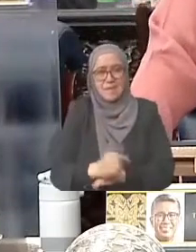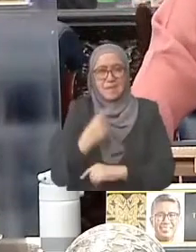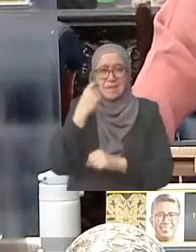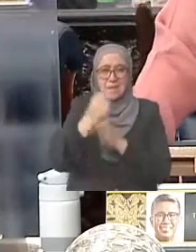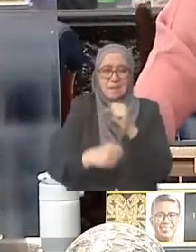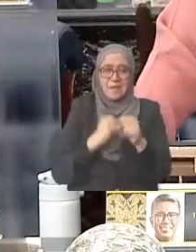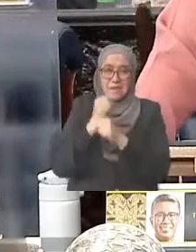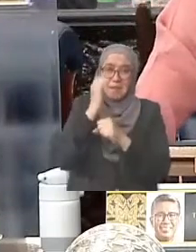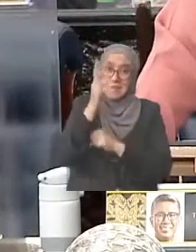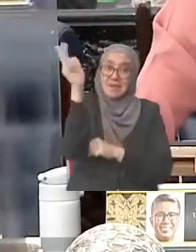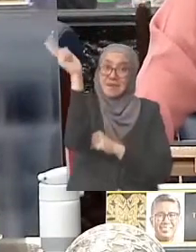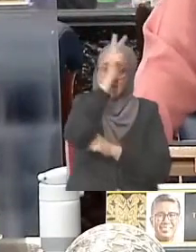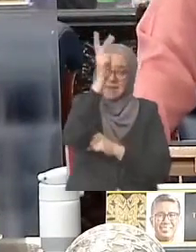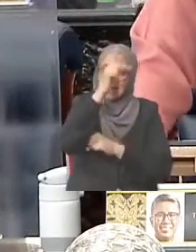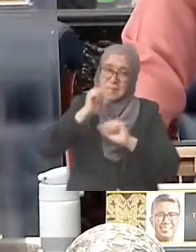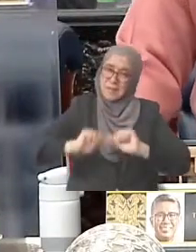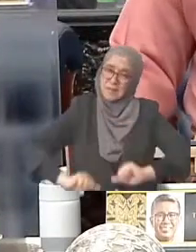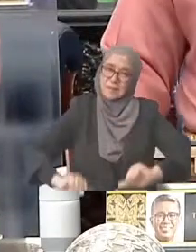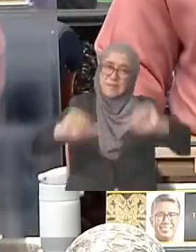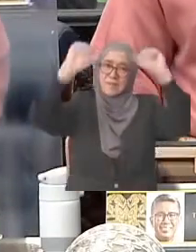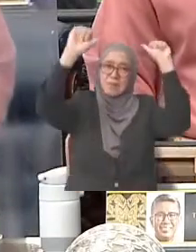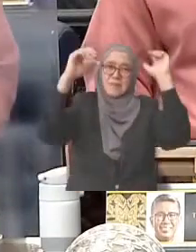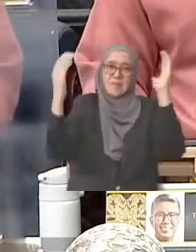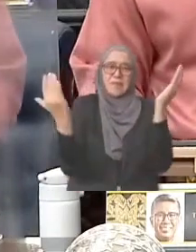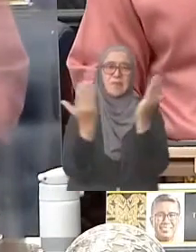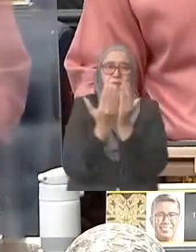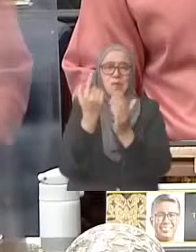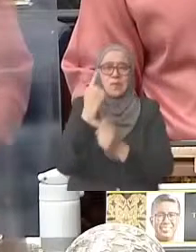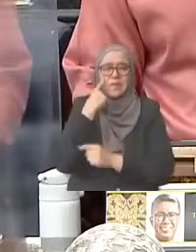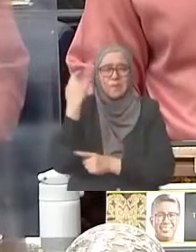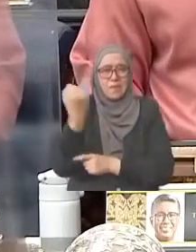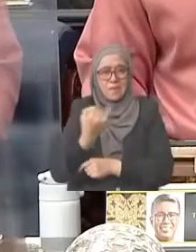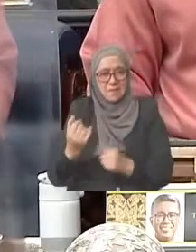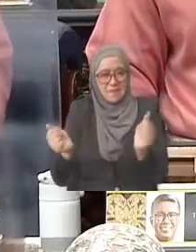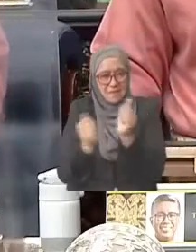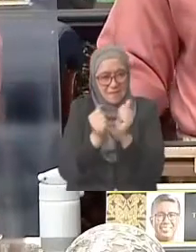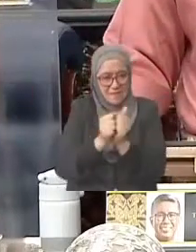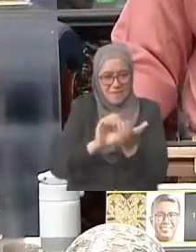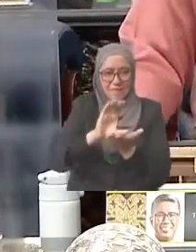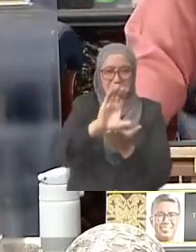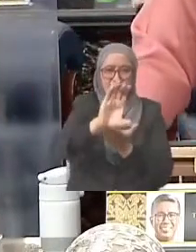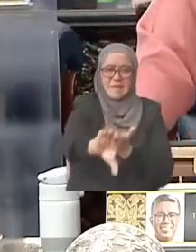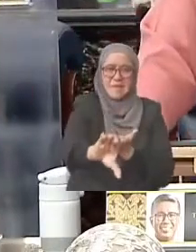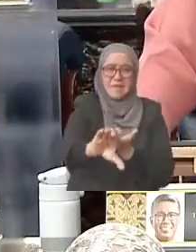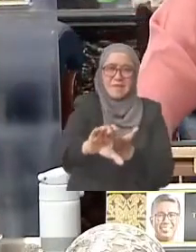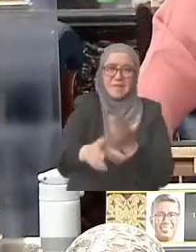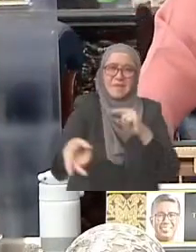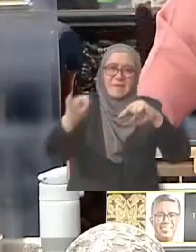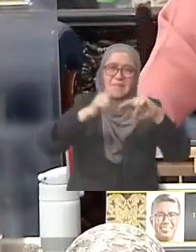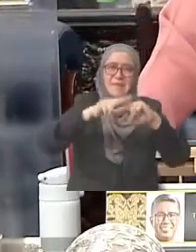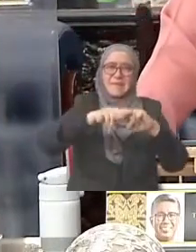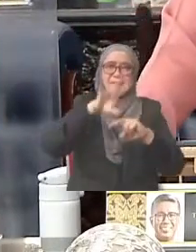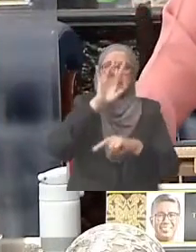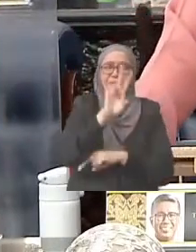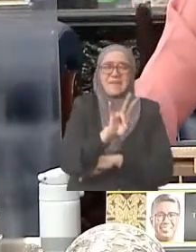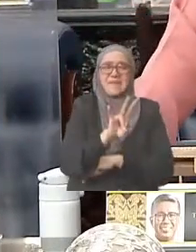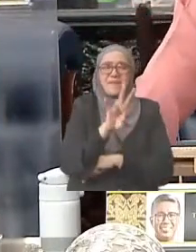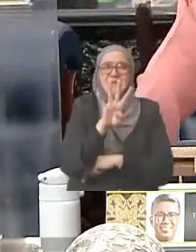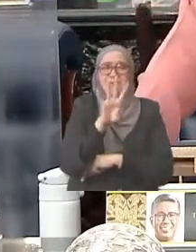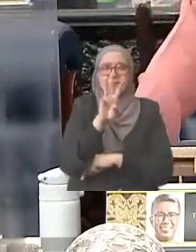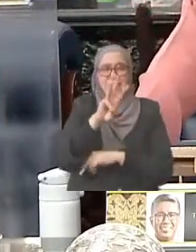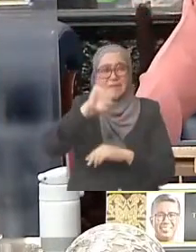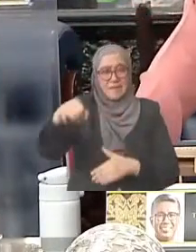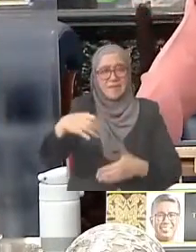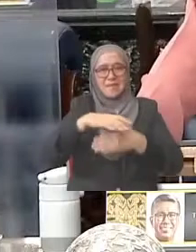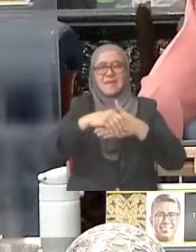menaik taraf sekolah Plaza IV dengan peruntukan dinaikkan kepada 746 juta Ringgit sebilangan